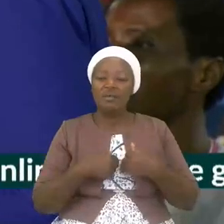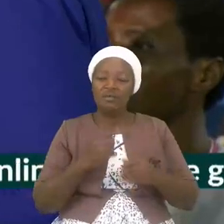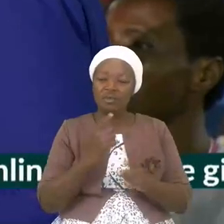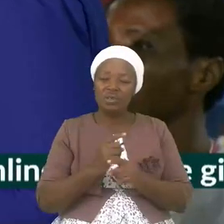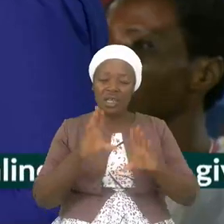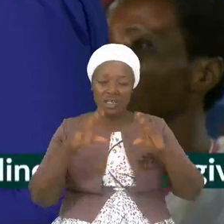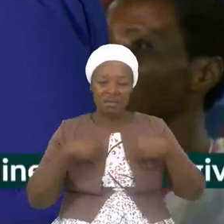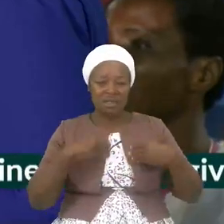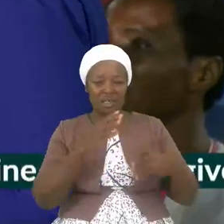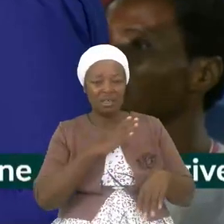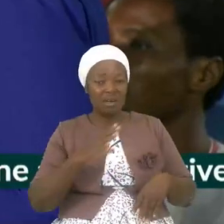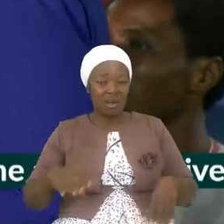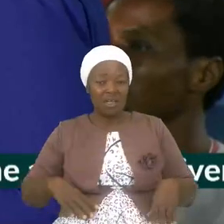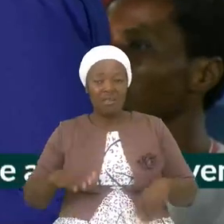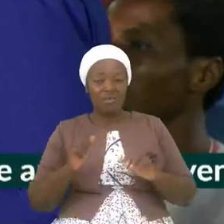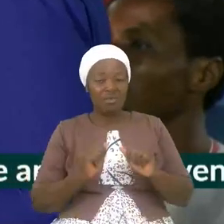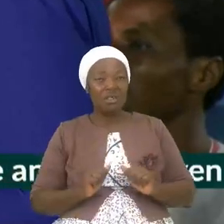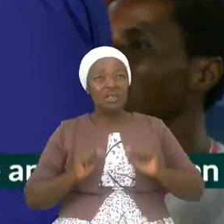Si vous avez donné votre vie au Seigneur